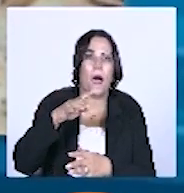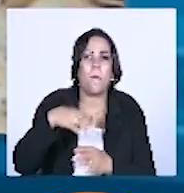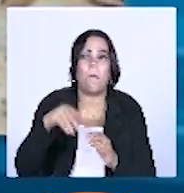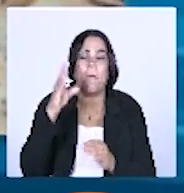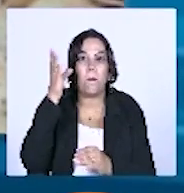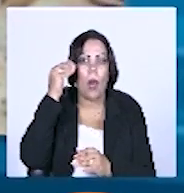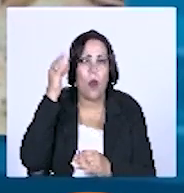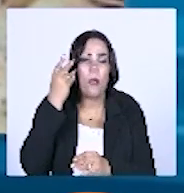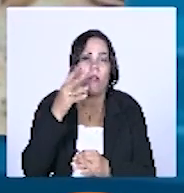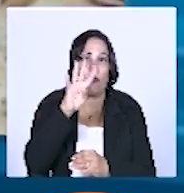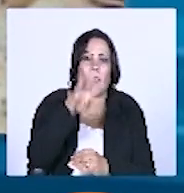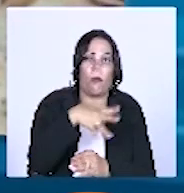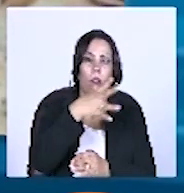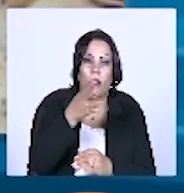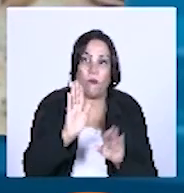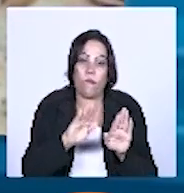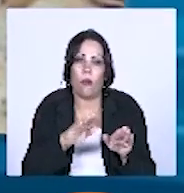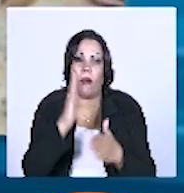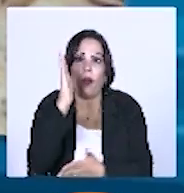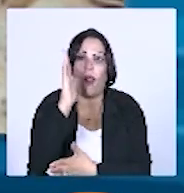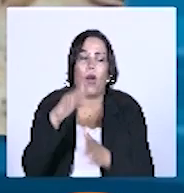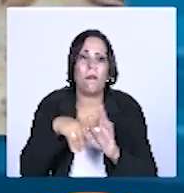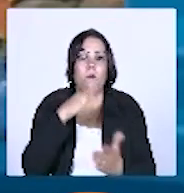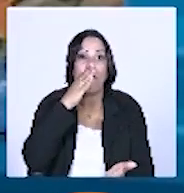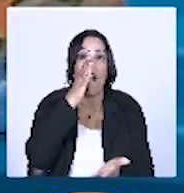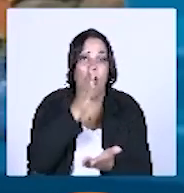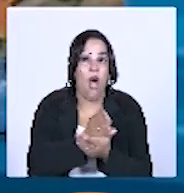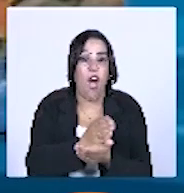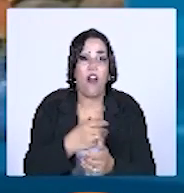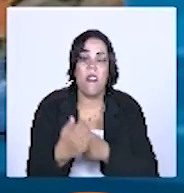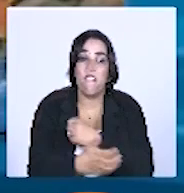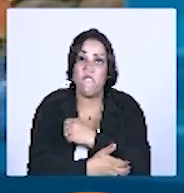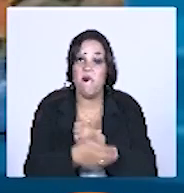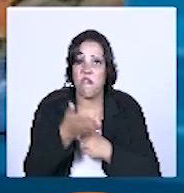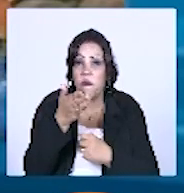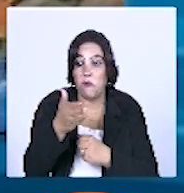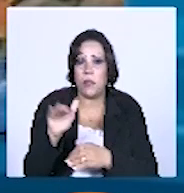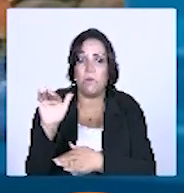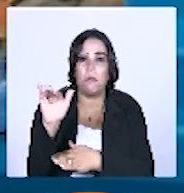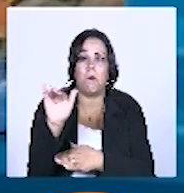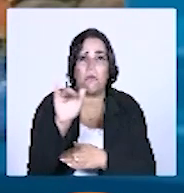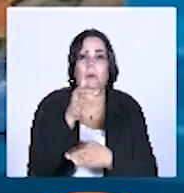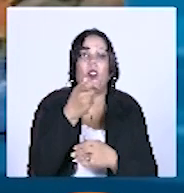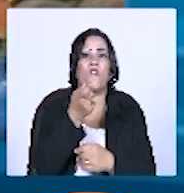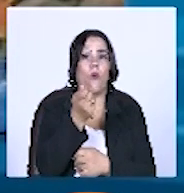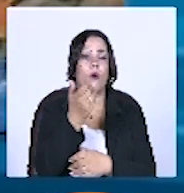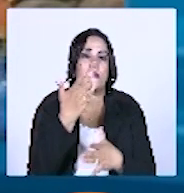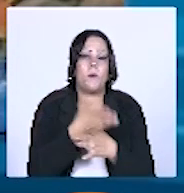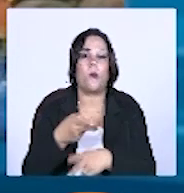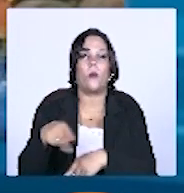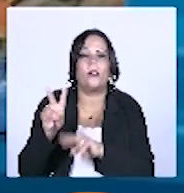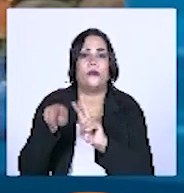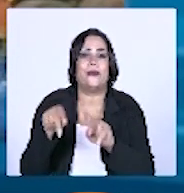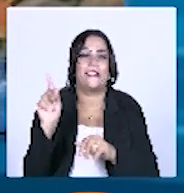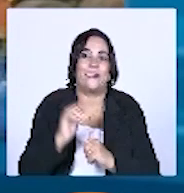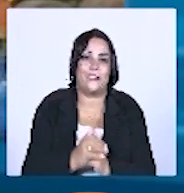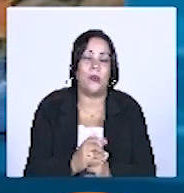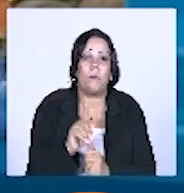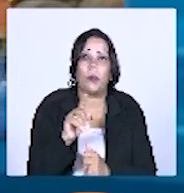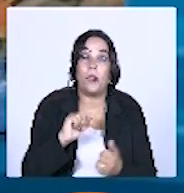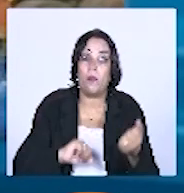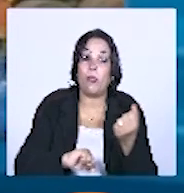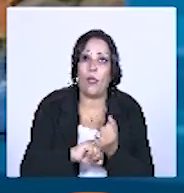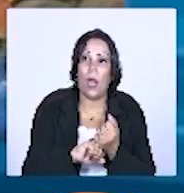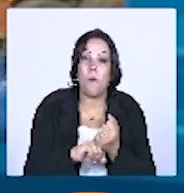وقاعده للبيانات المستحق بياخد المقابل النقدي اللي بيروح يشتري بيه يبقى اذا الدعم